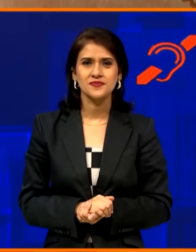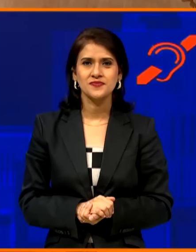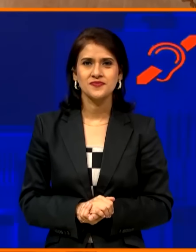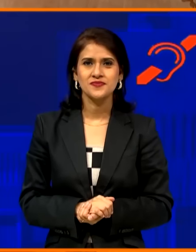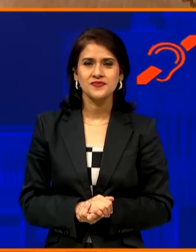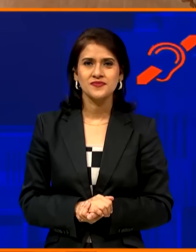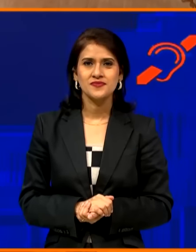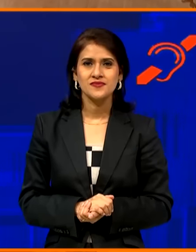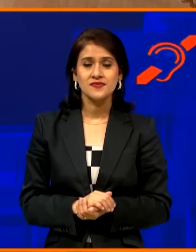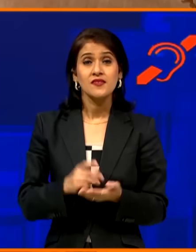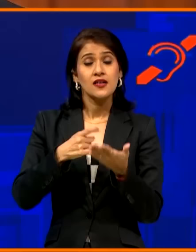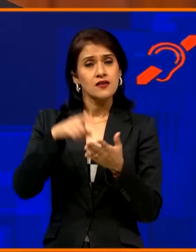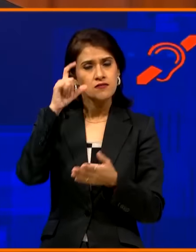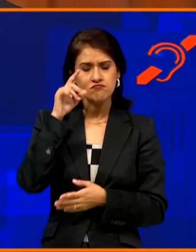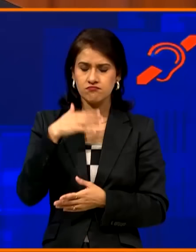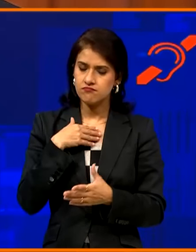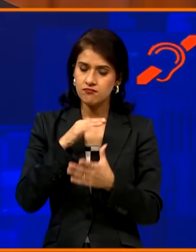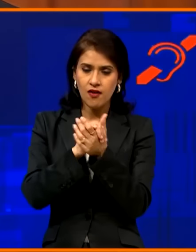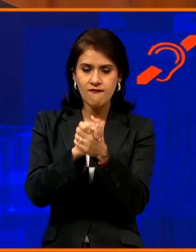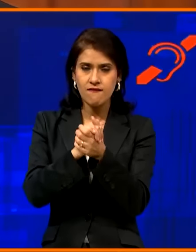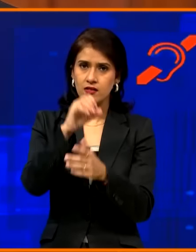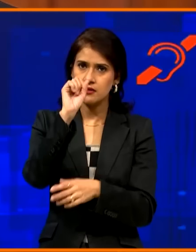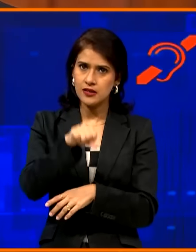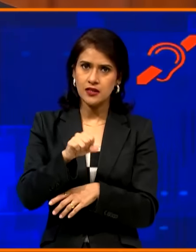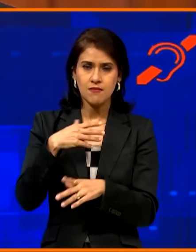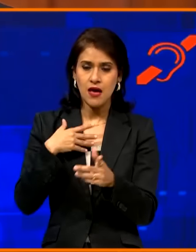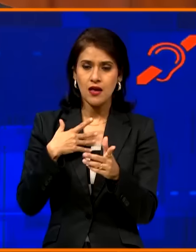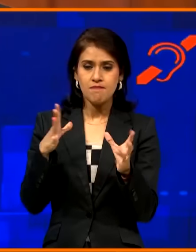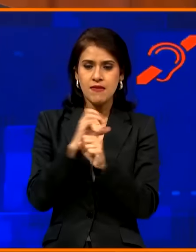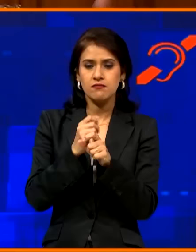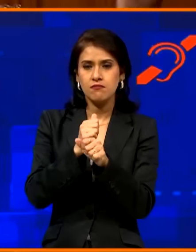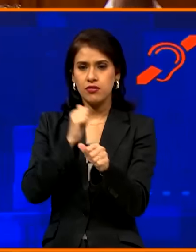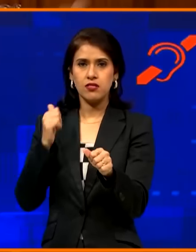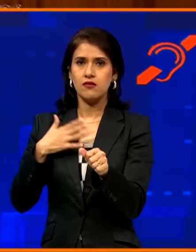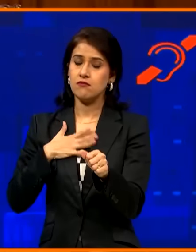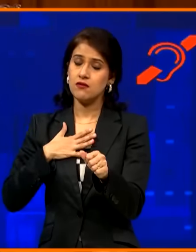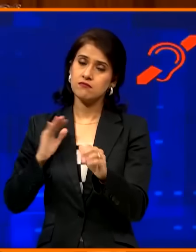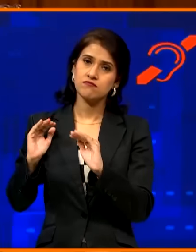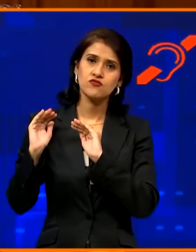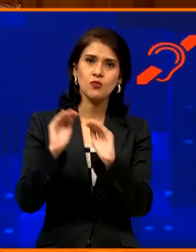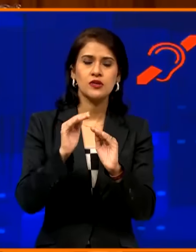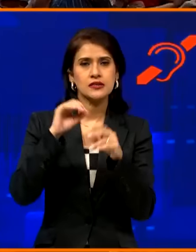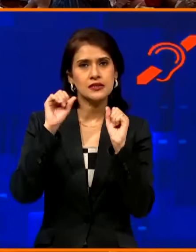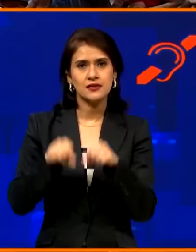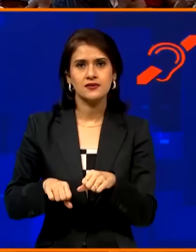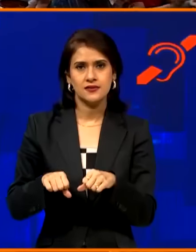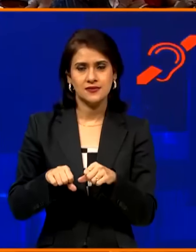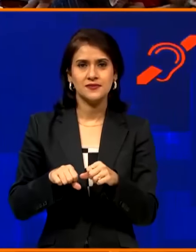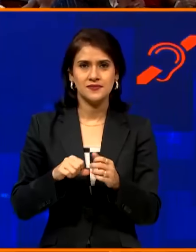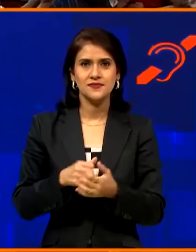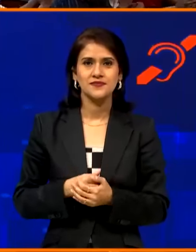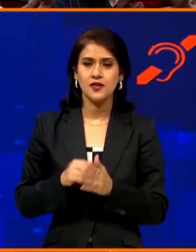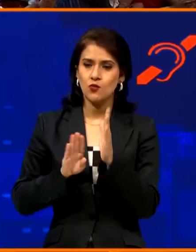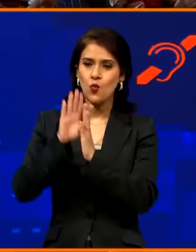जरत मेरा आपसे ये वादा है कि इस काम में मैं कभी पीछे नहीं हटूंगा आपके बहुत शुक्र गुजार